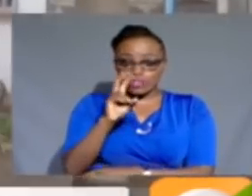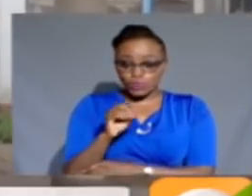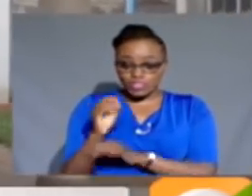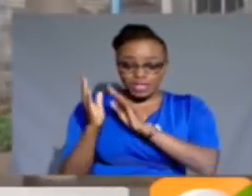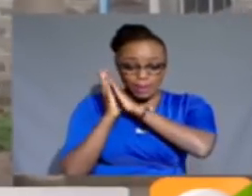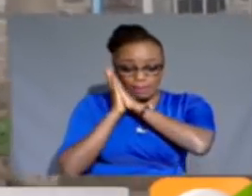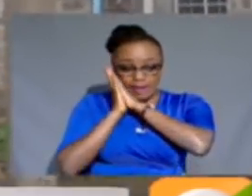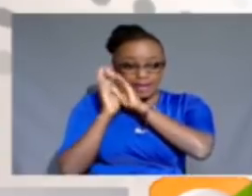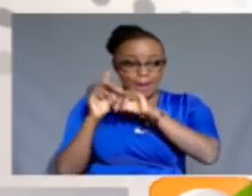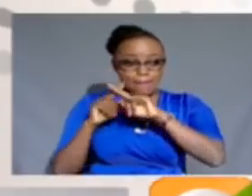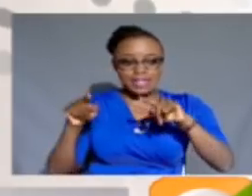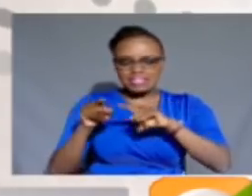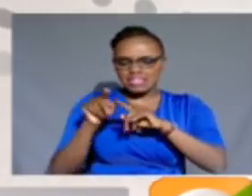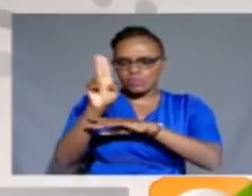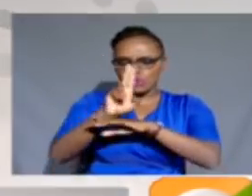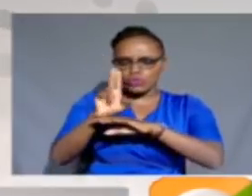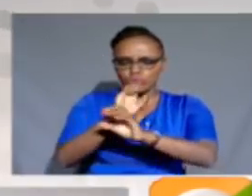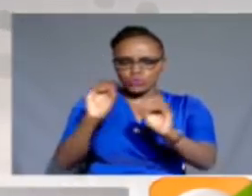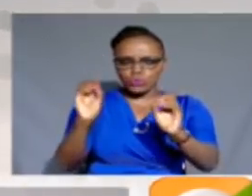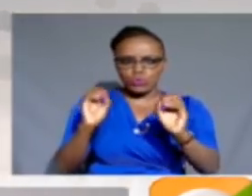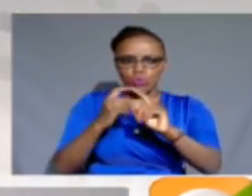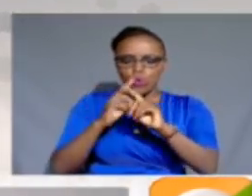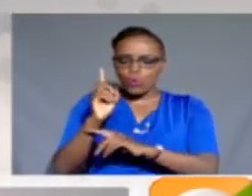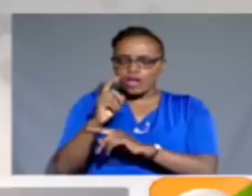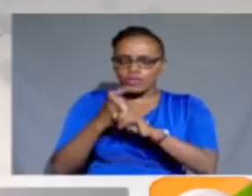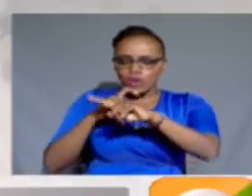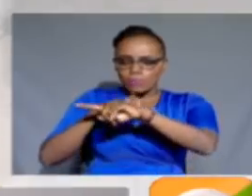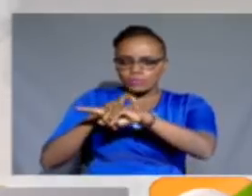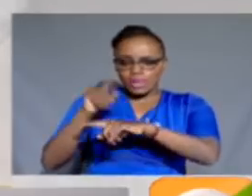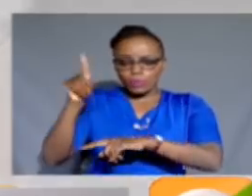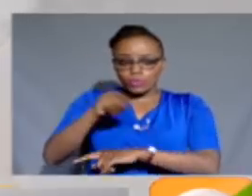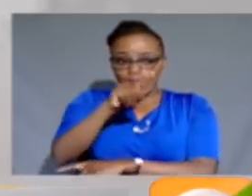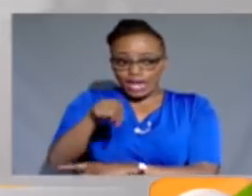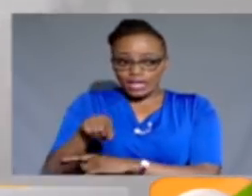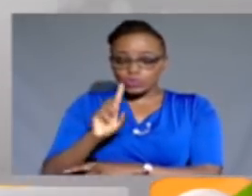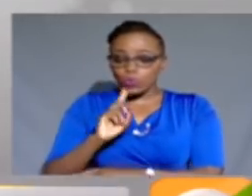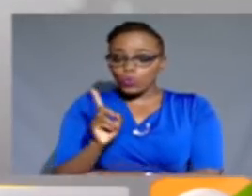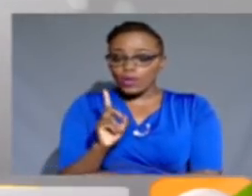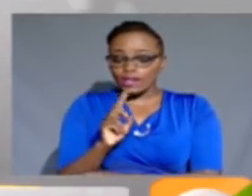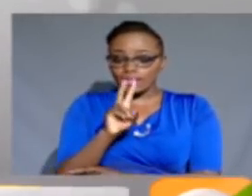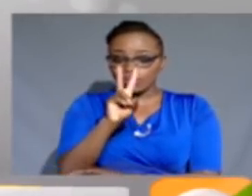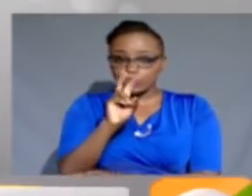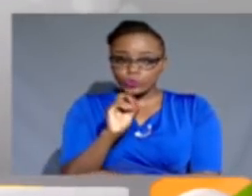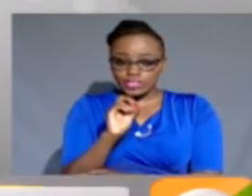Ila halijakuwa likitumika tangu litiliwe shaka mwaka